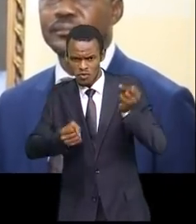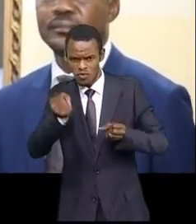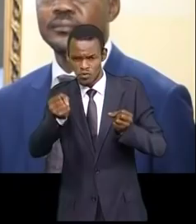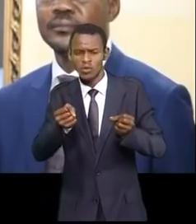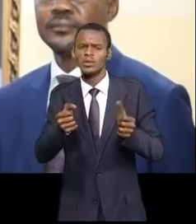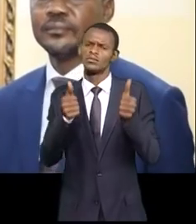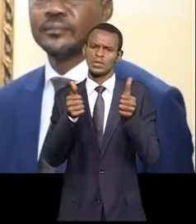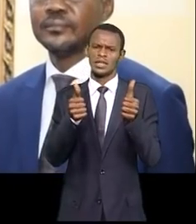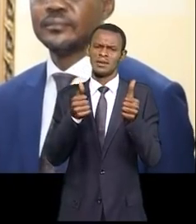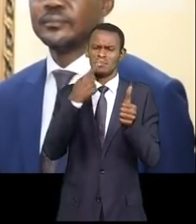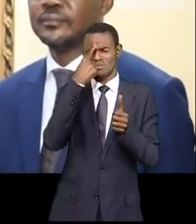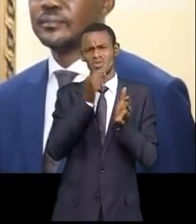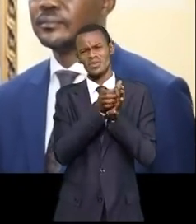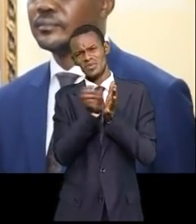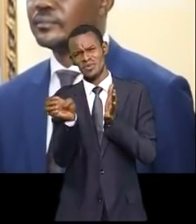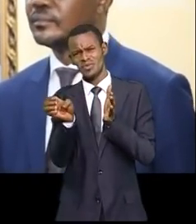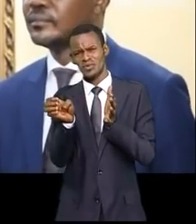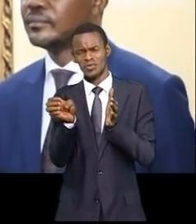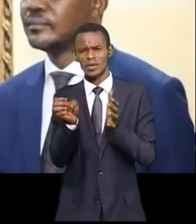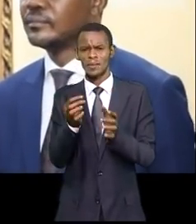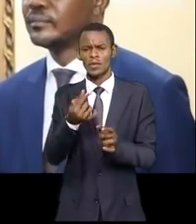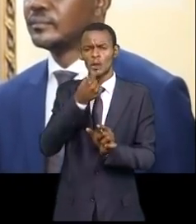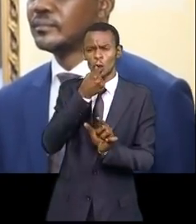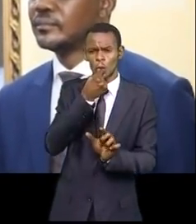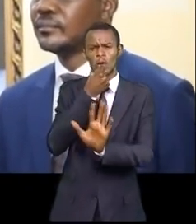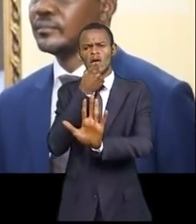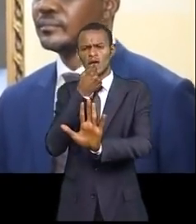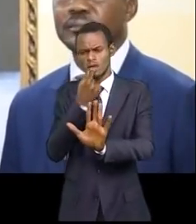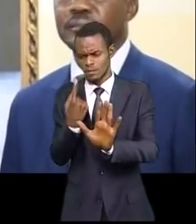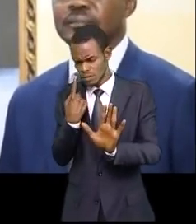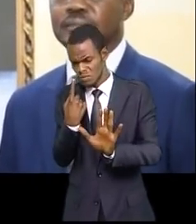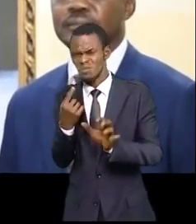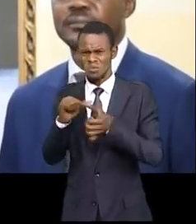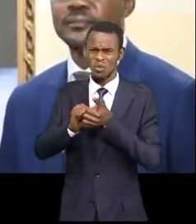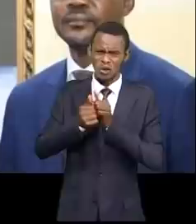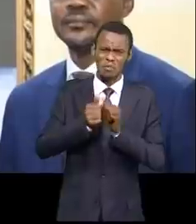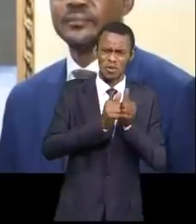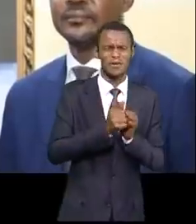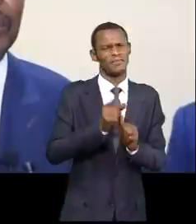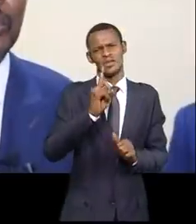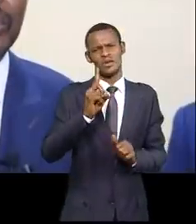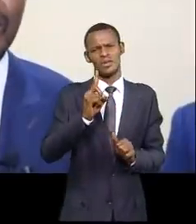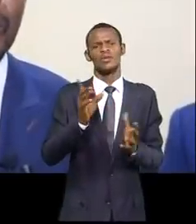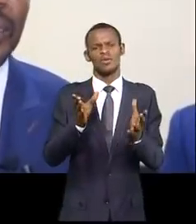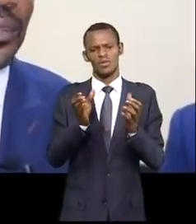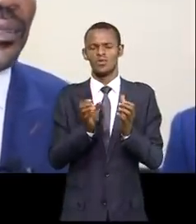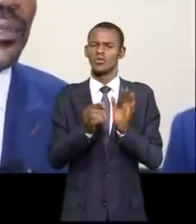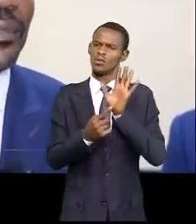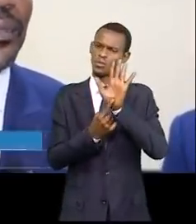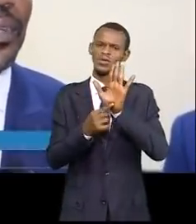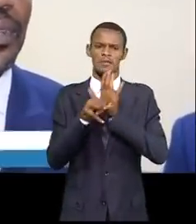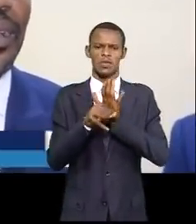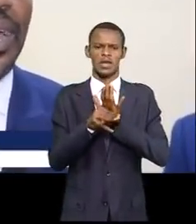en cours de route par les actions placées dans des coins et recoins de la ville de kinshasa nous voulons être des citoyennes et je suis très flatté